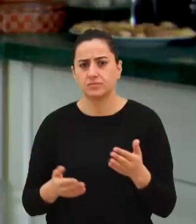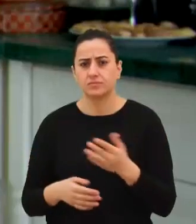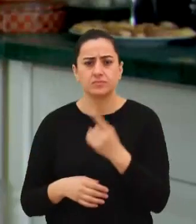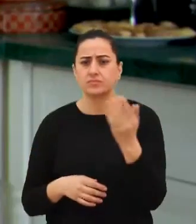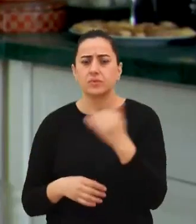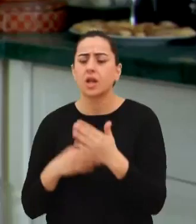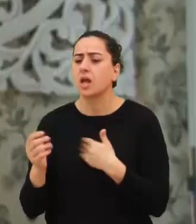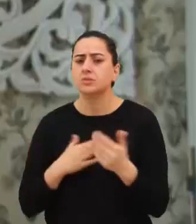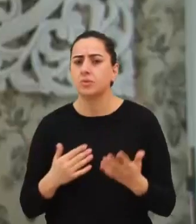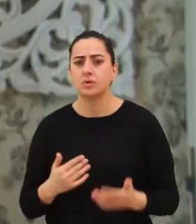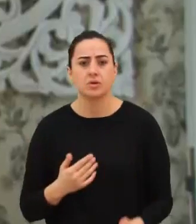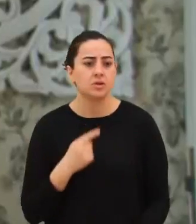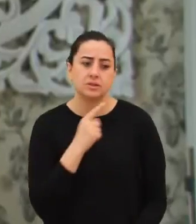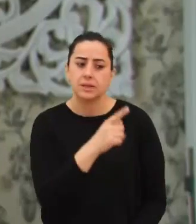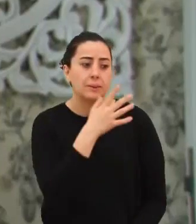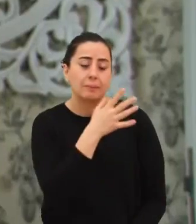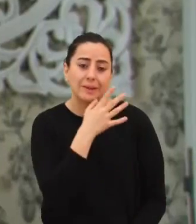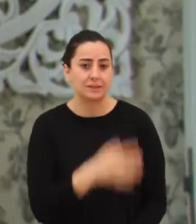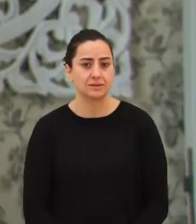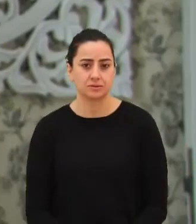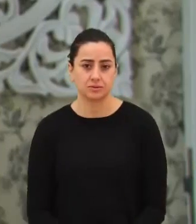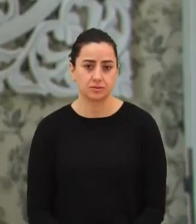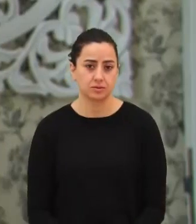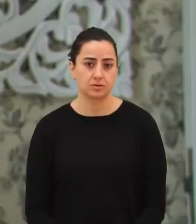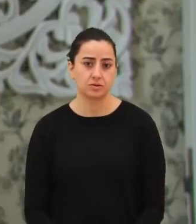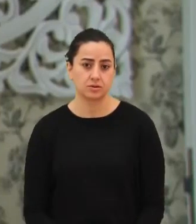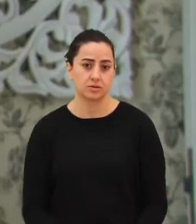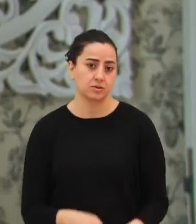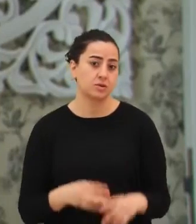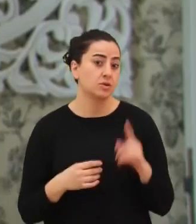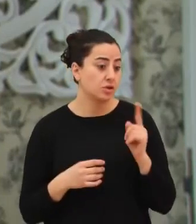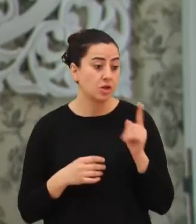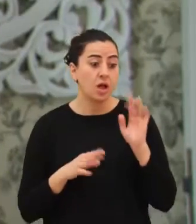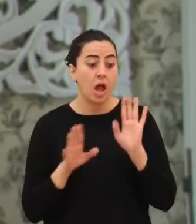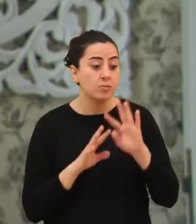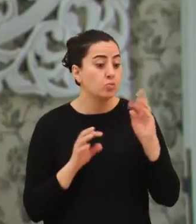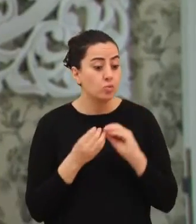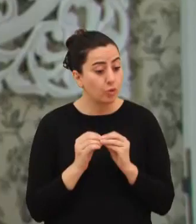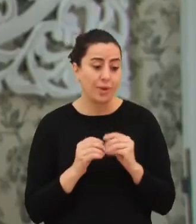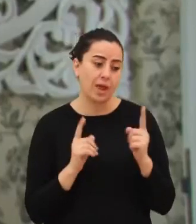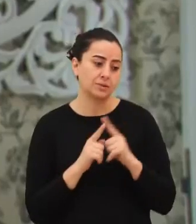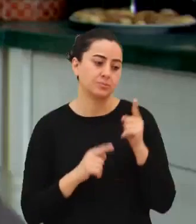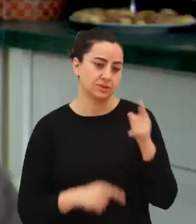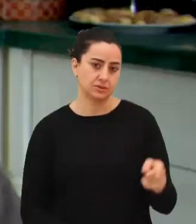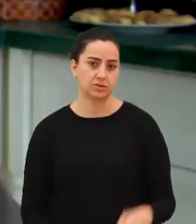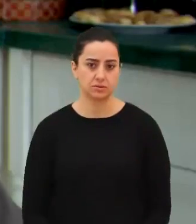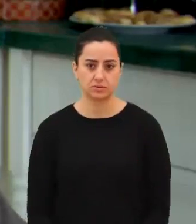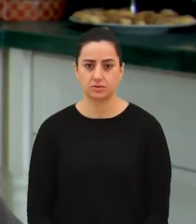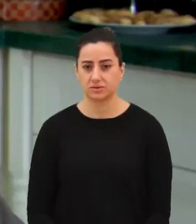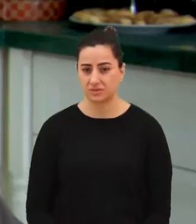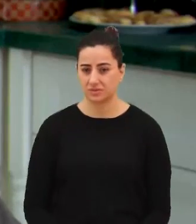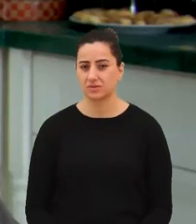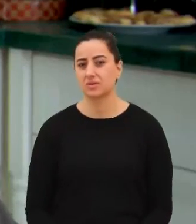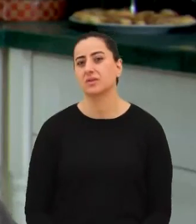işime karışıyorsun sen benim? Sen bilirsin baba. O kapı açılmadığında hesabını senden sorarlar.